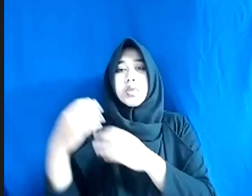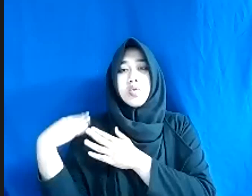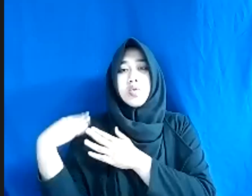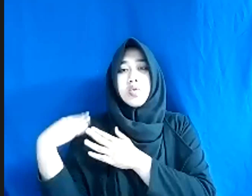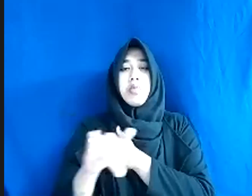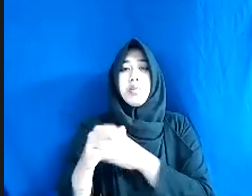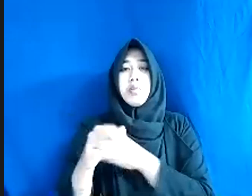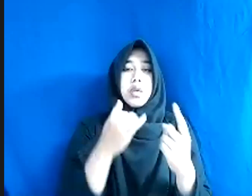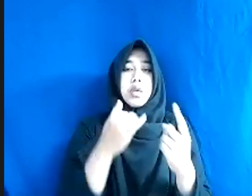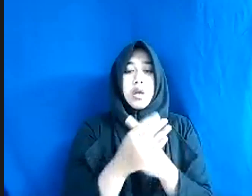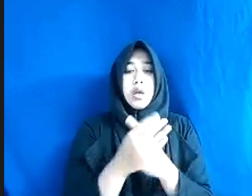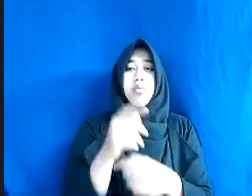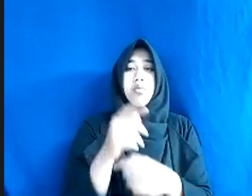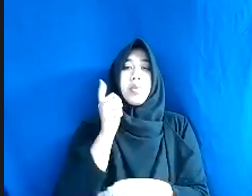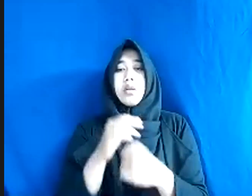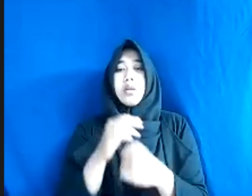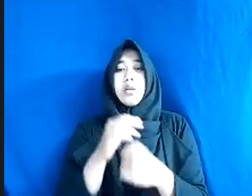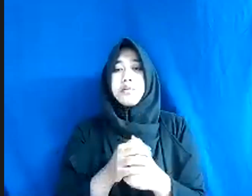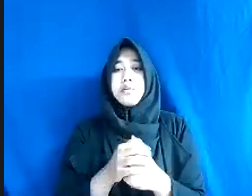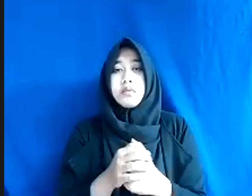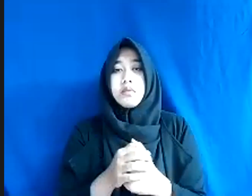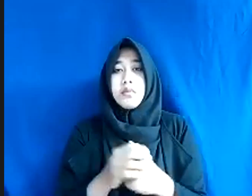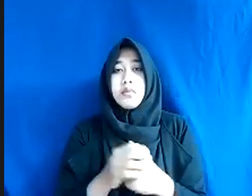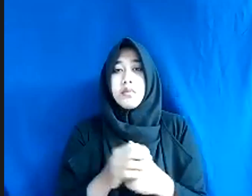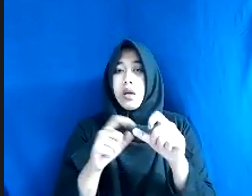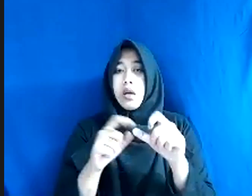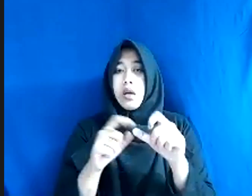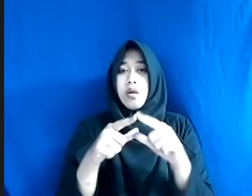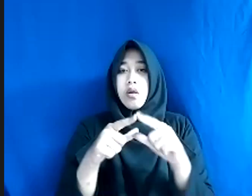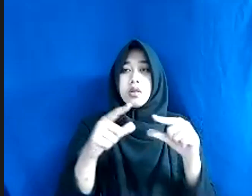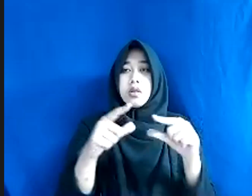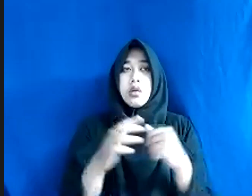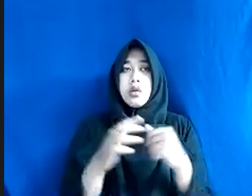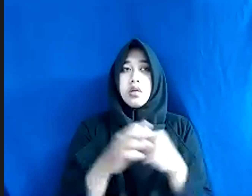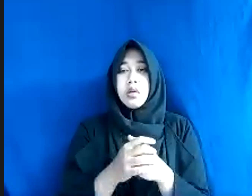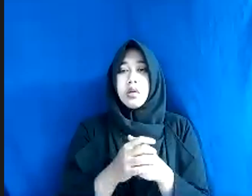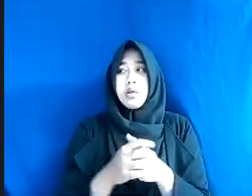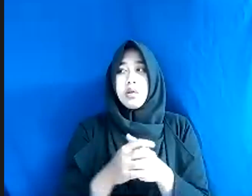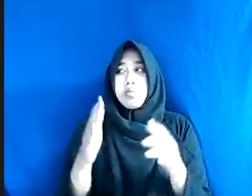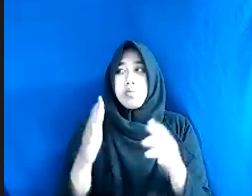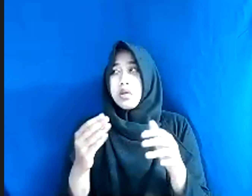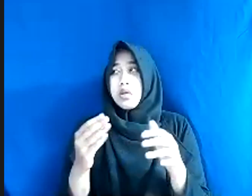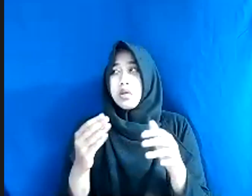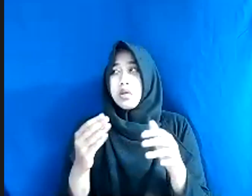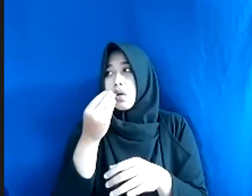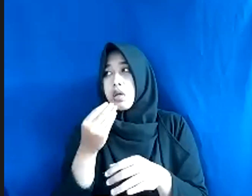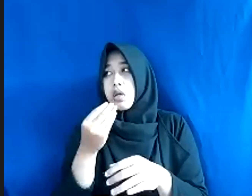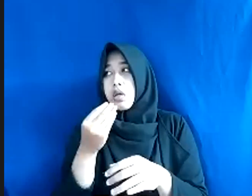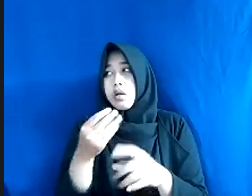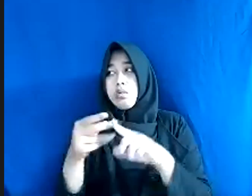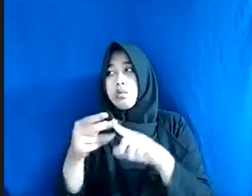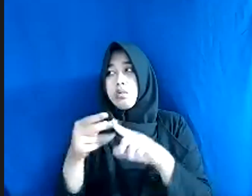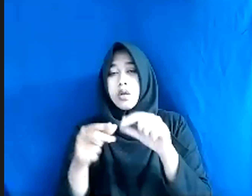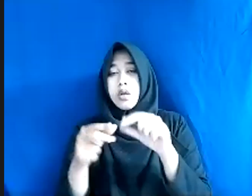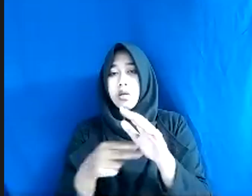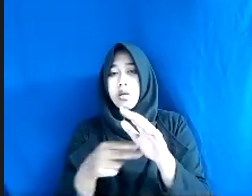maupun swasta, ini hari ini sedang disodor-sodori banyak makanan yang bahan dasarnya ini yang bahan-bahan impor. Yang kedua